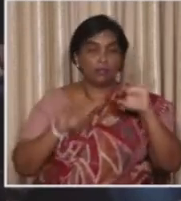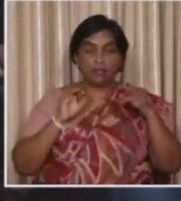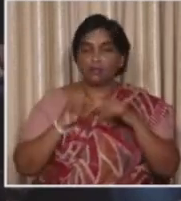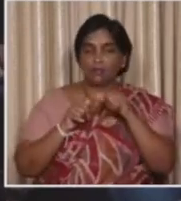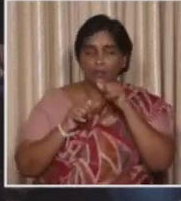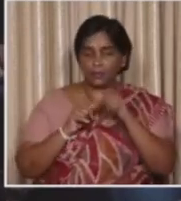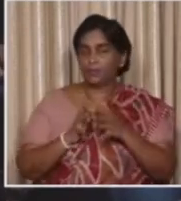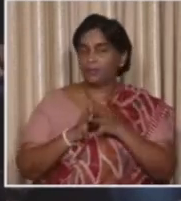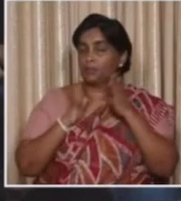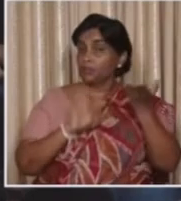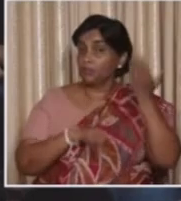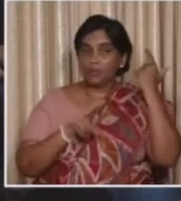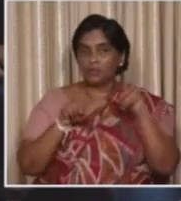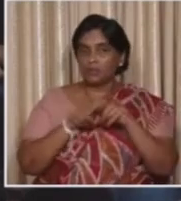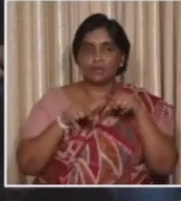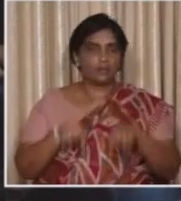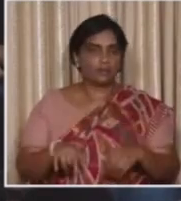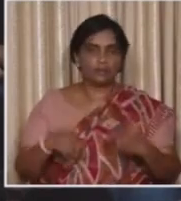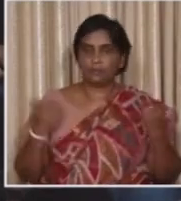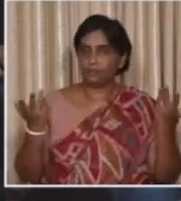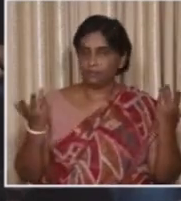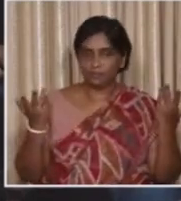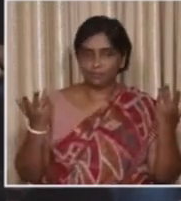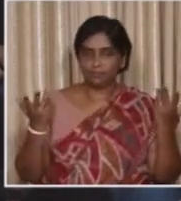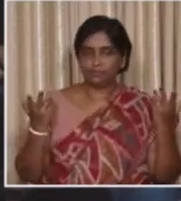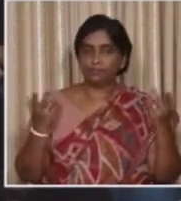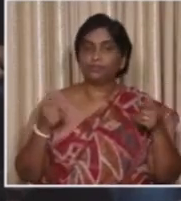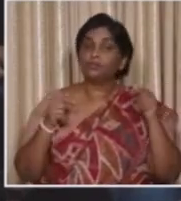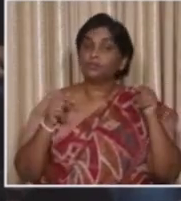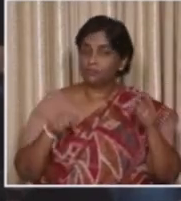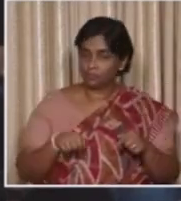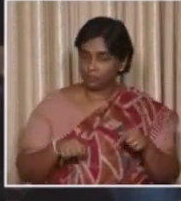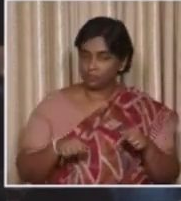ඇත්තටම ගත්තොත් එදා තිබිච්ච තත්ත්වෙ නැහැ. ඒතර දැන්